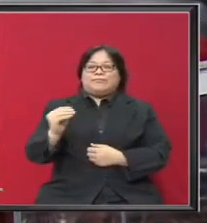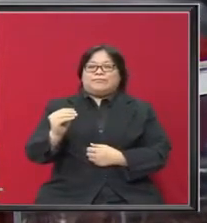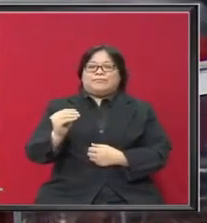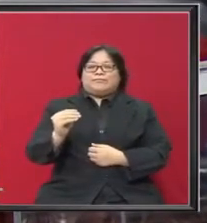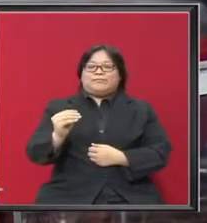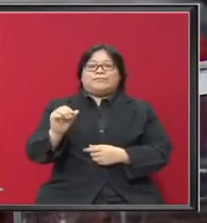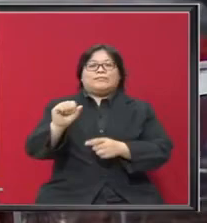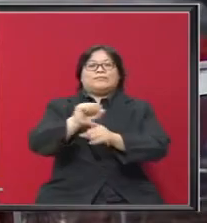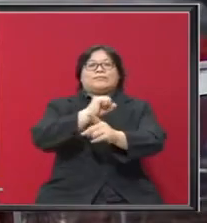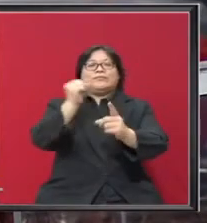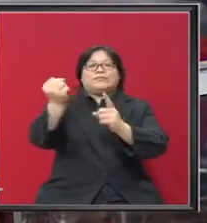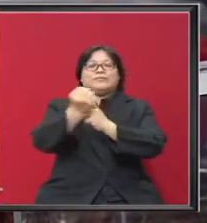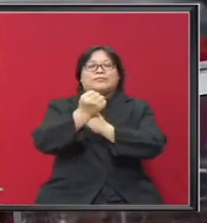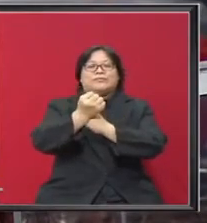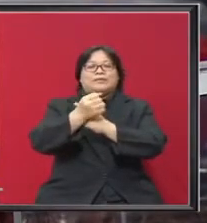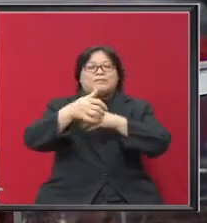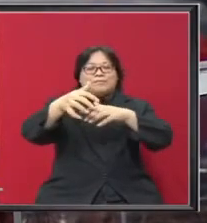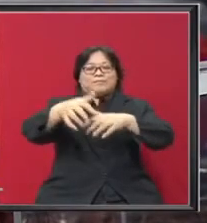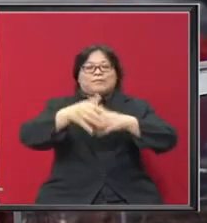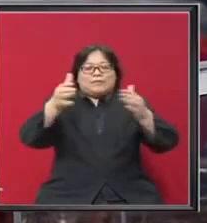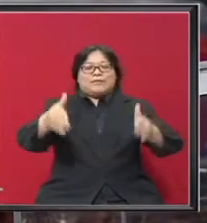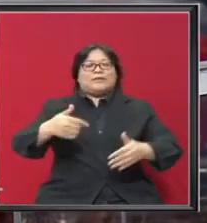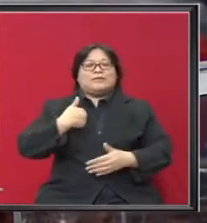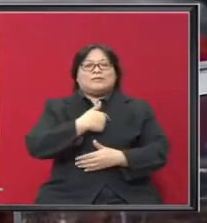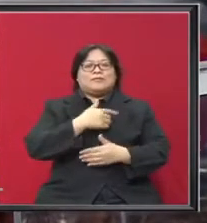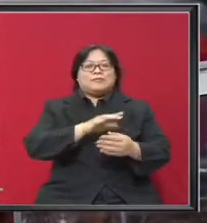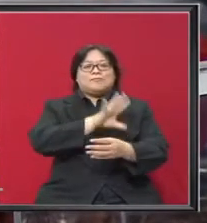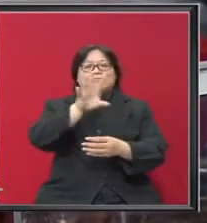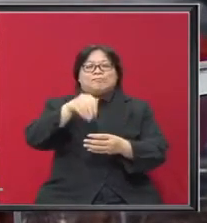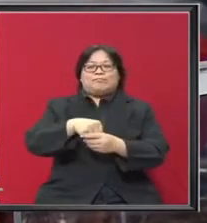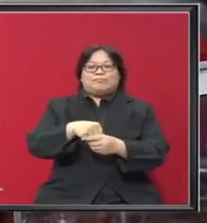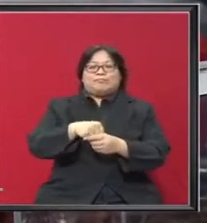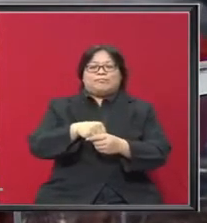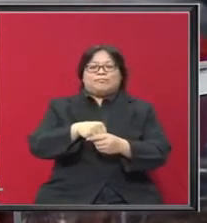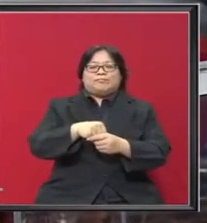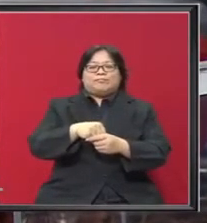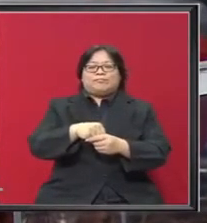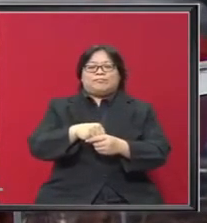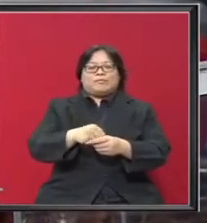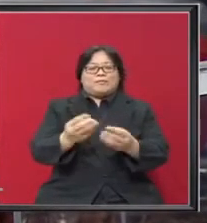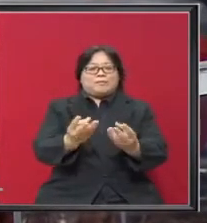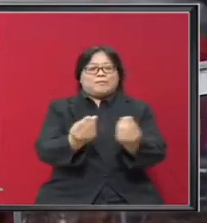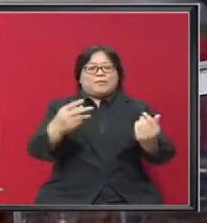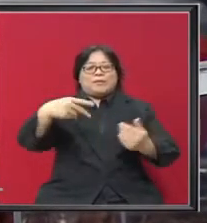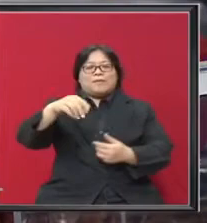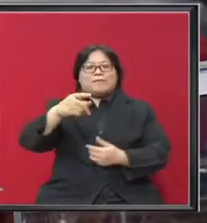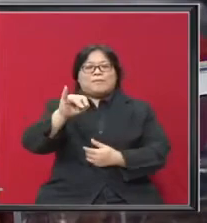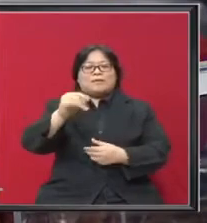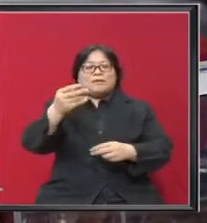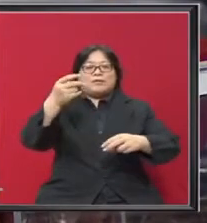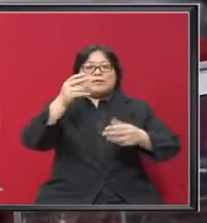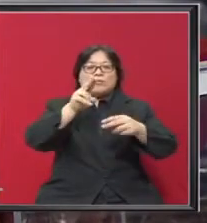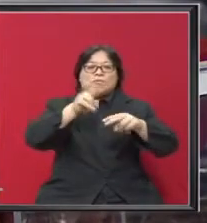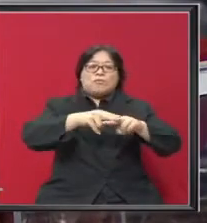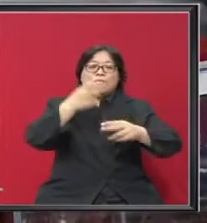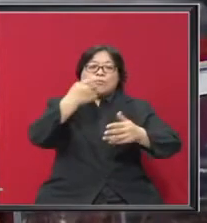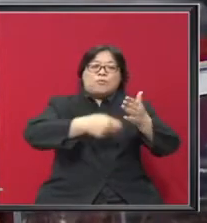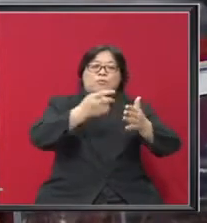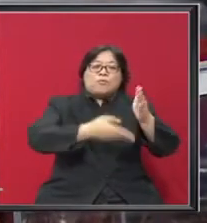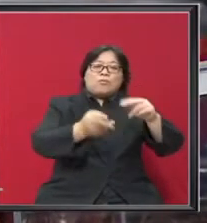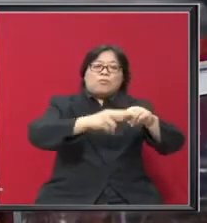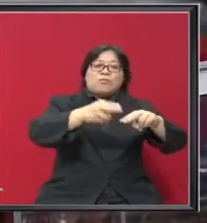dengan keadaan para petani kita sekarang terlibat dengan benih padi yang melambung tinggi dan